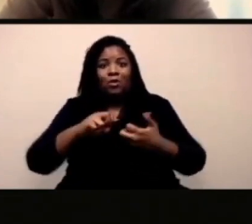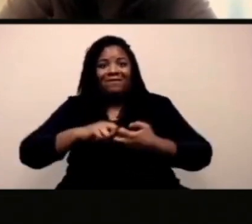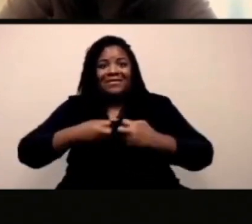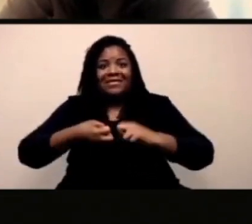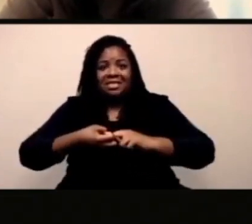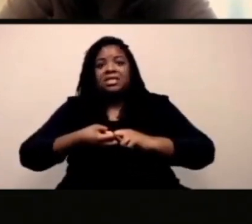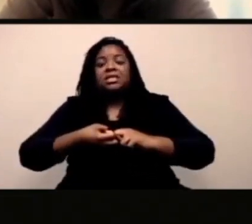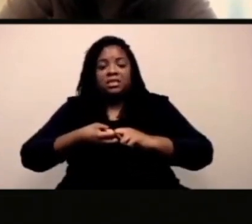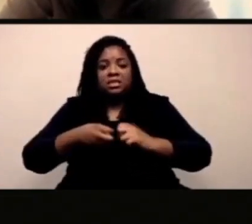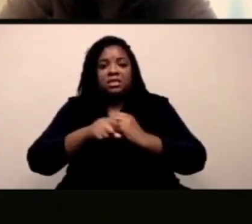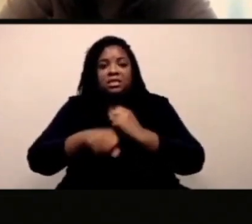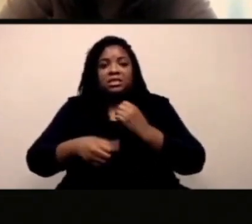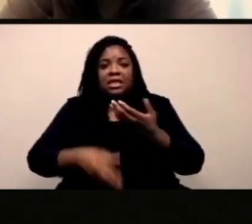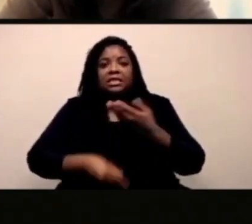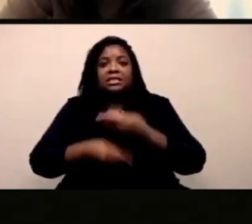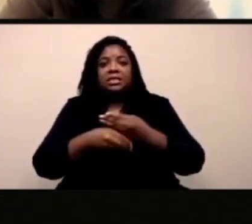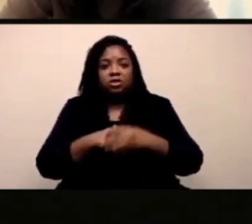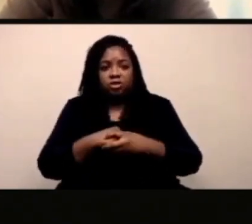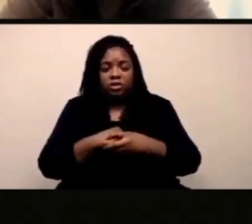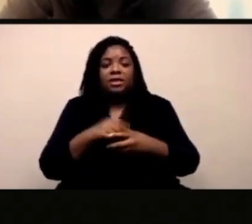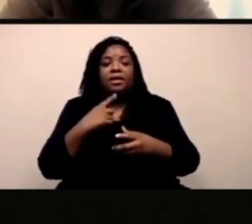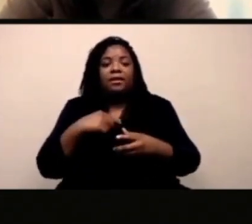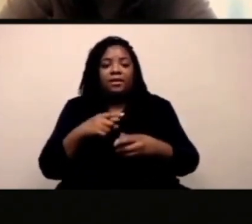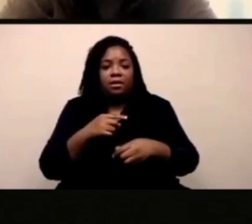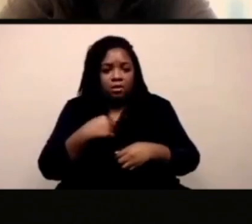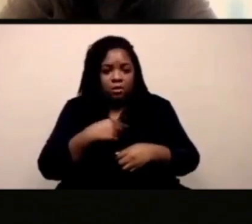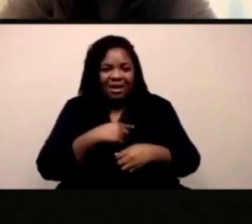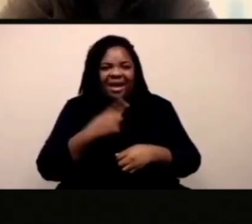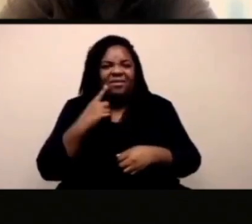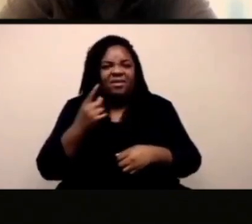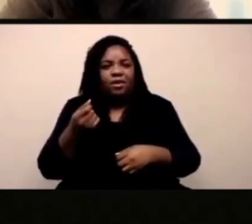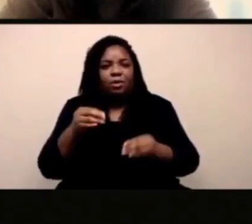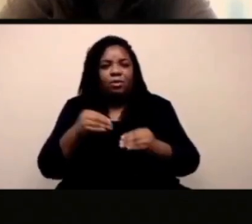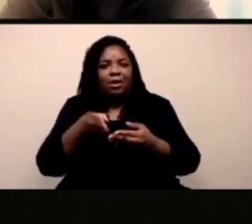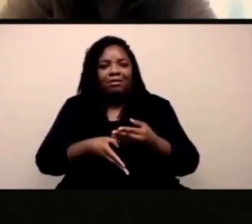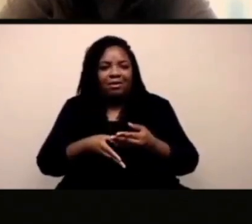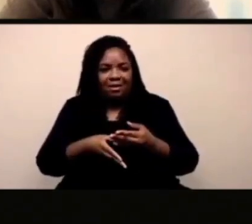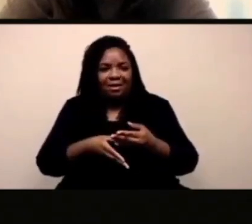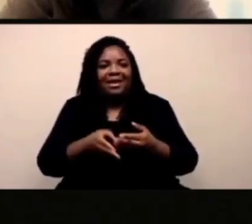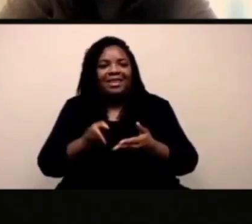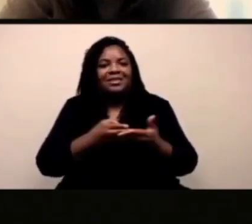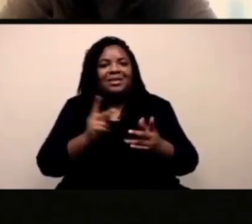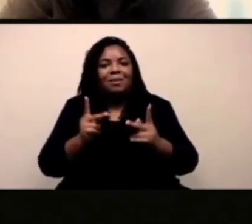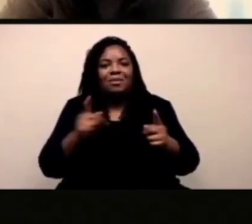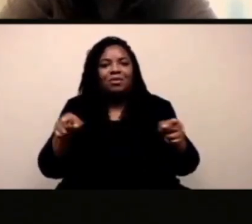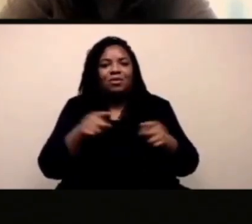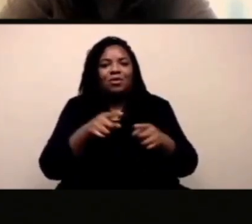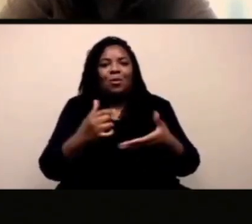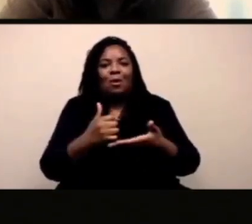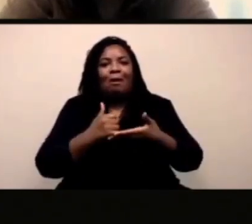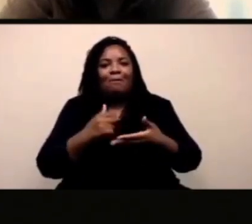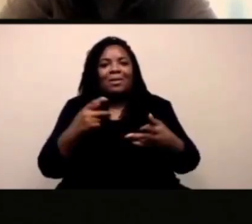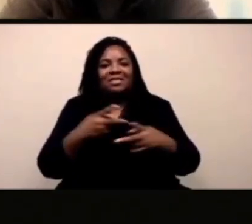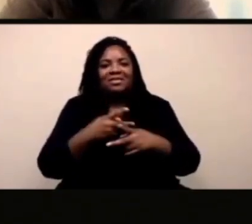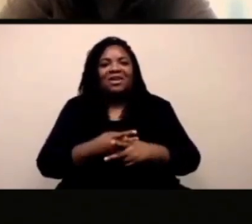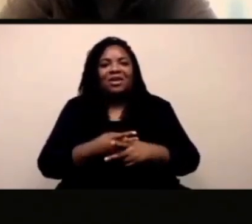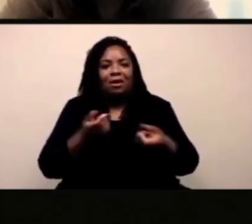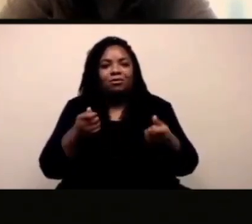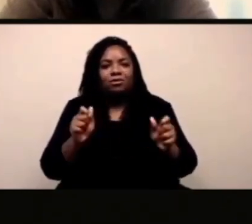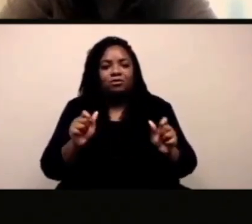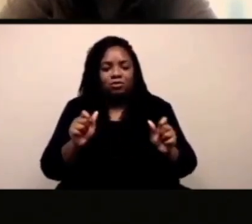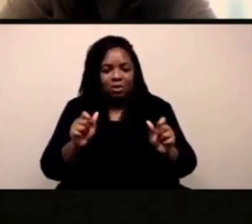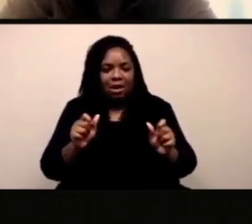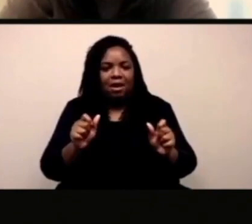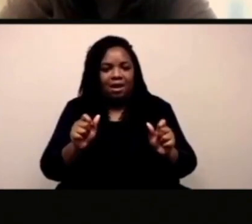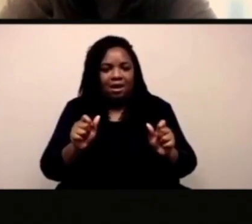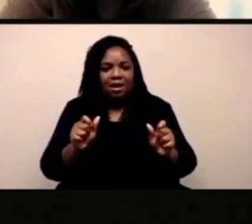いきますまたこちらの方では給油されていないようなとものも入っていますがこれに加えてもう一つの